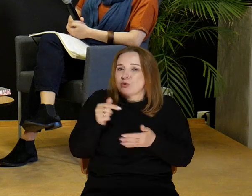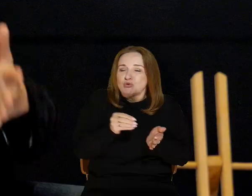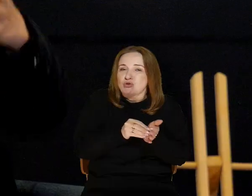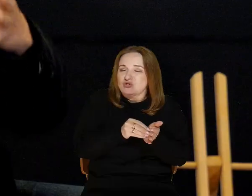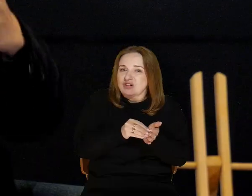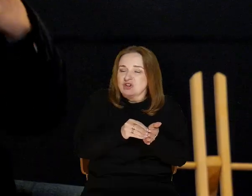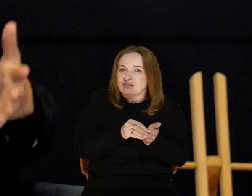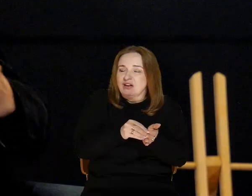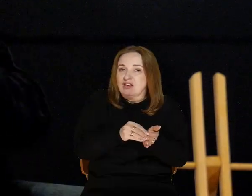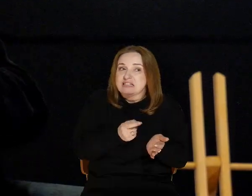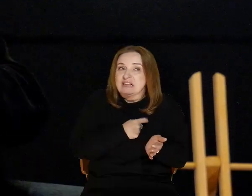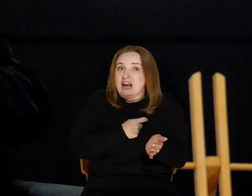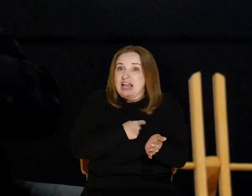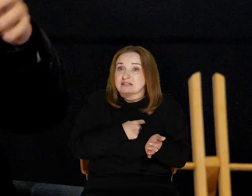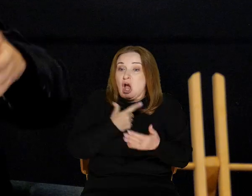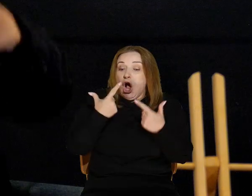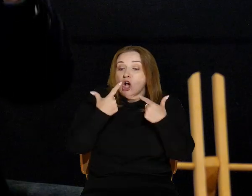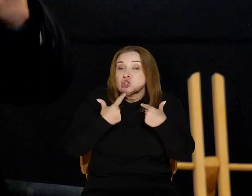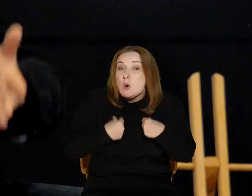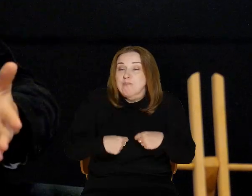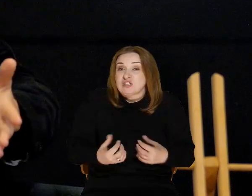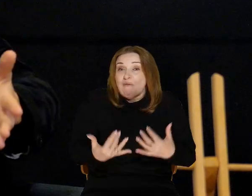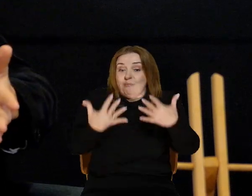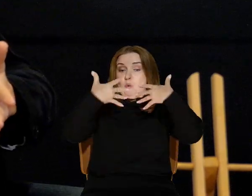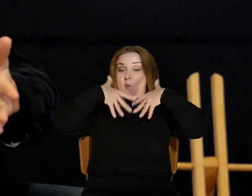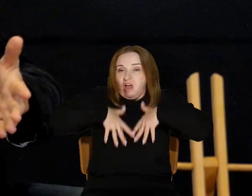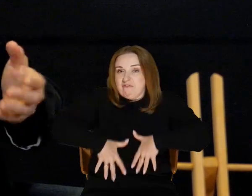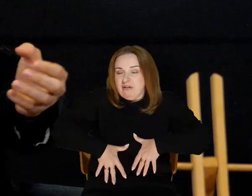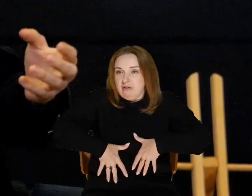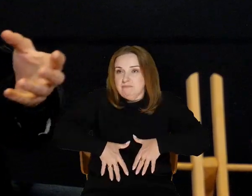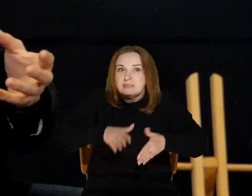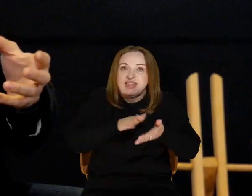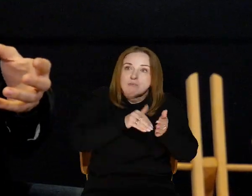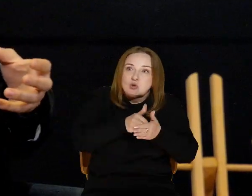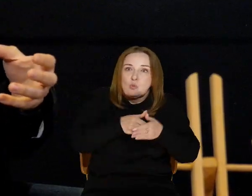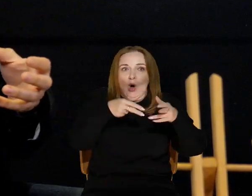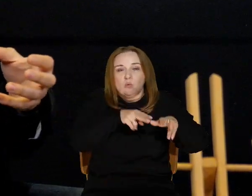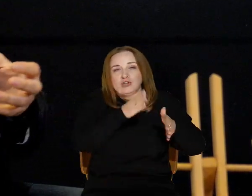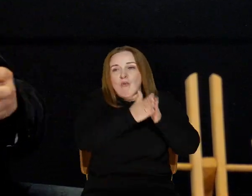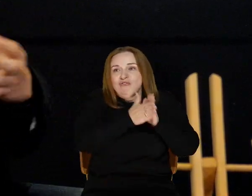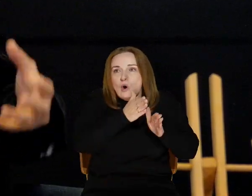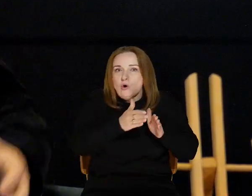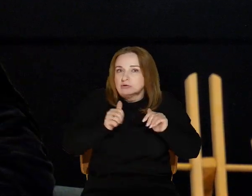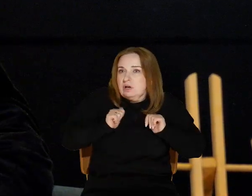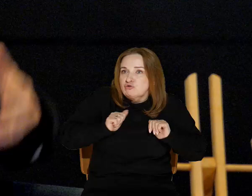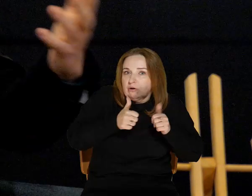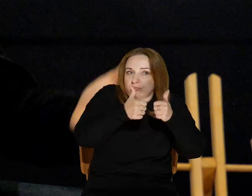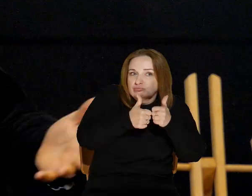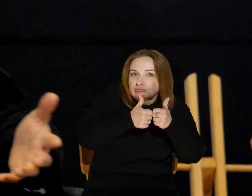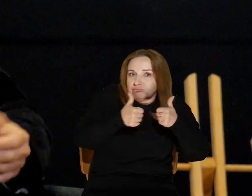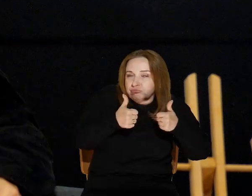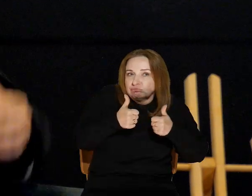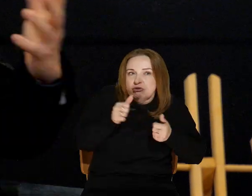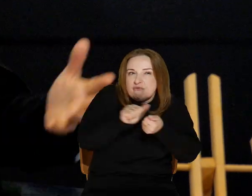traumatycznego stresora osobiście, czyli albo trzeba być na linii frontu, albo być ofiarą